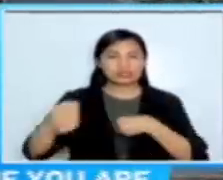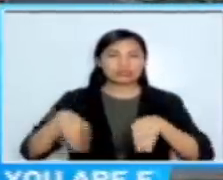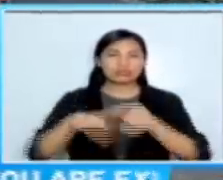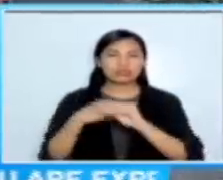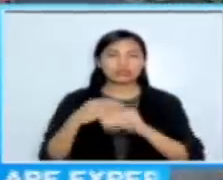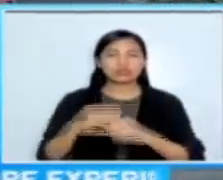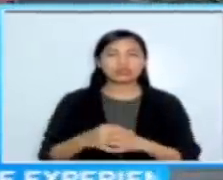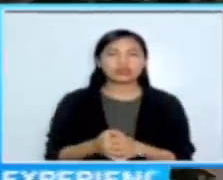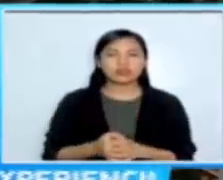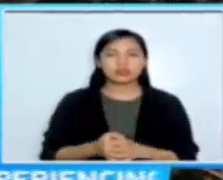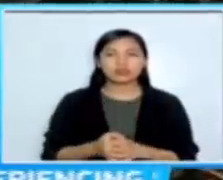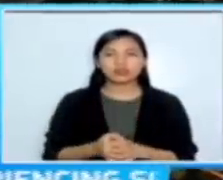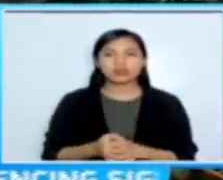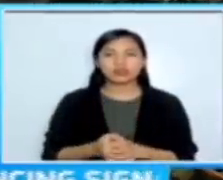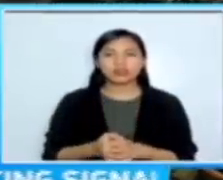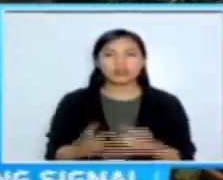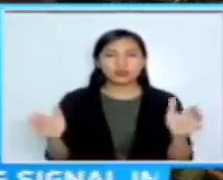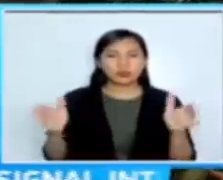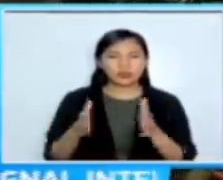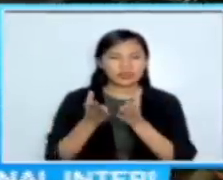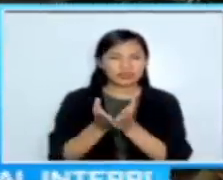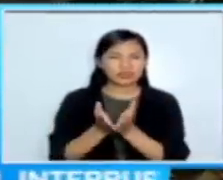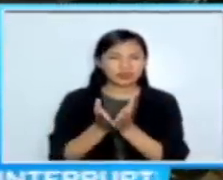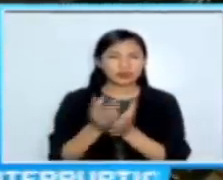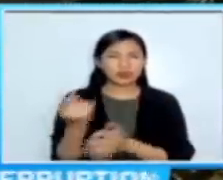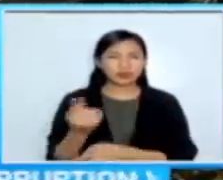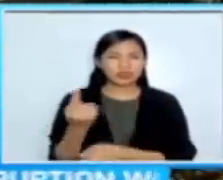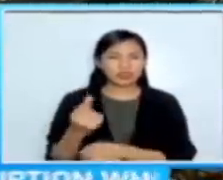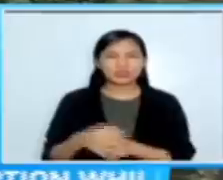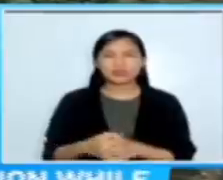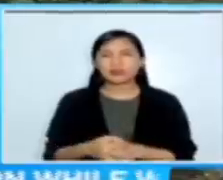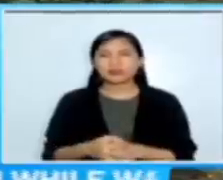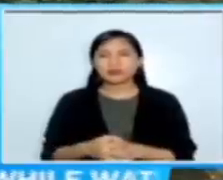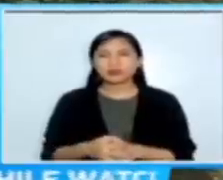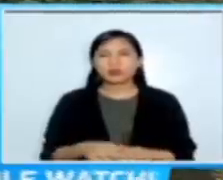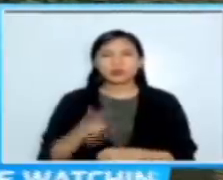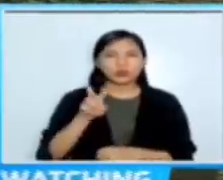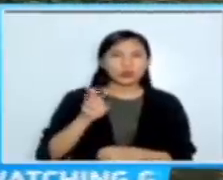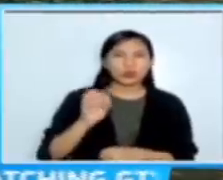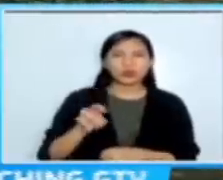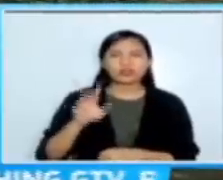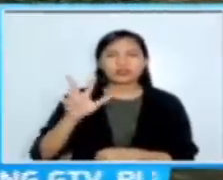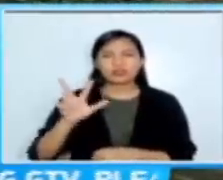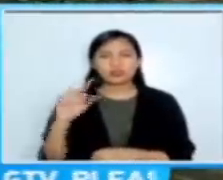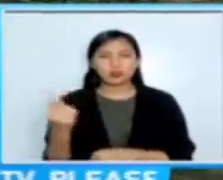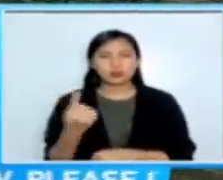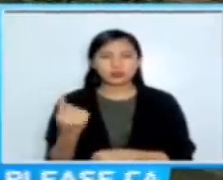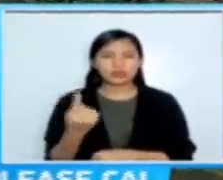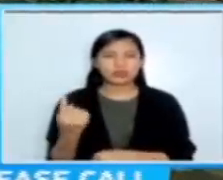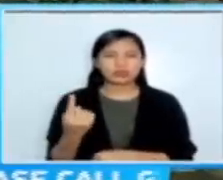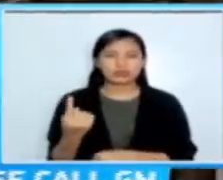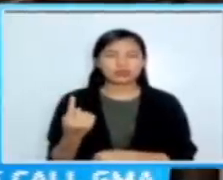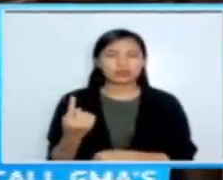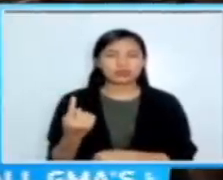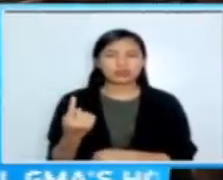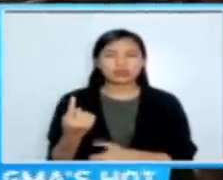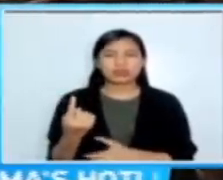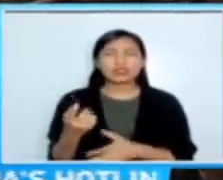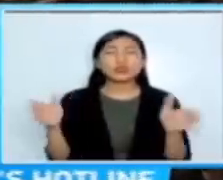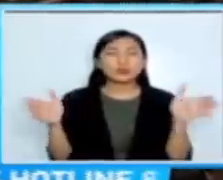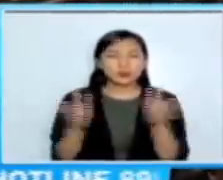ng mga maliliit na fishing boat, parang mga tatlo pa, dalawang tao lang ang kasya. Isang sakong at wala na. Hanggang ganun lang.